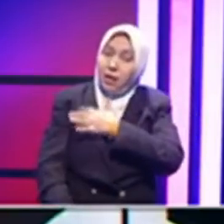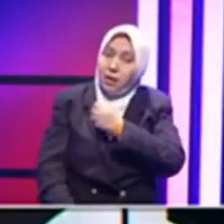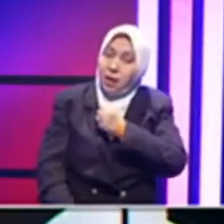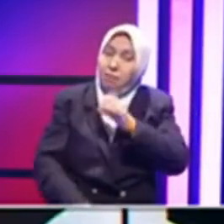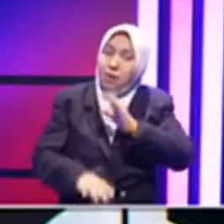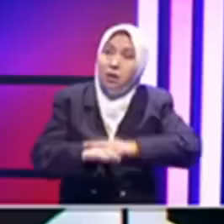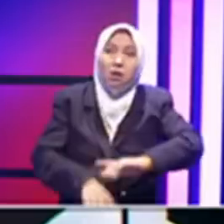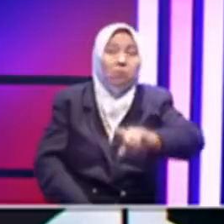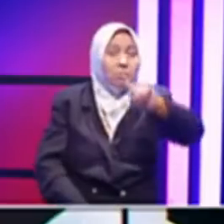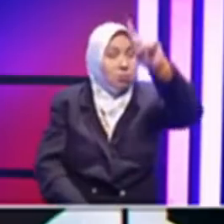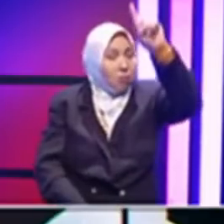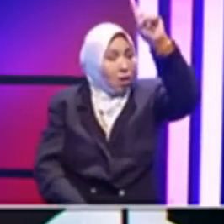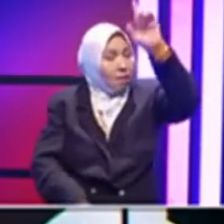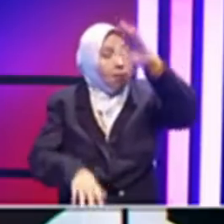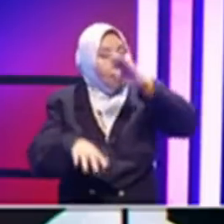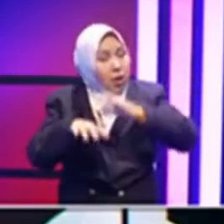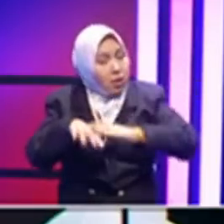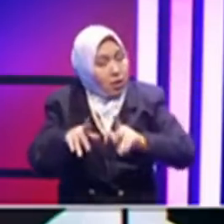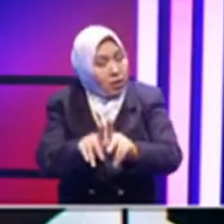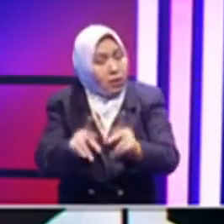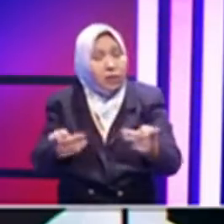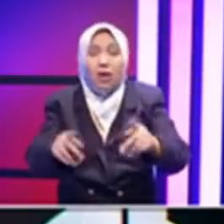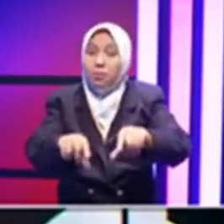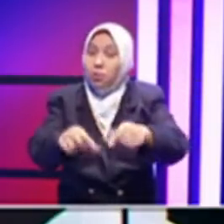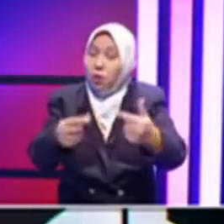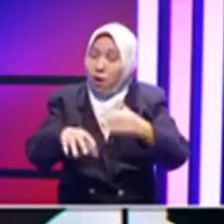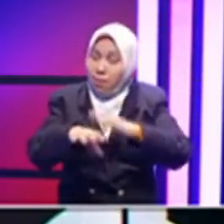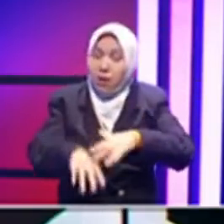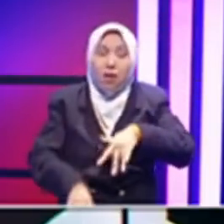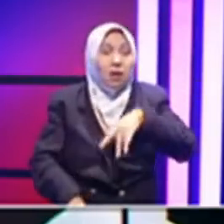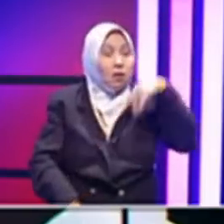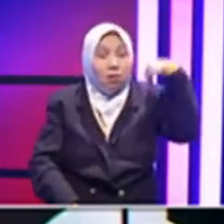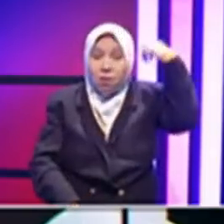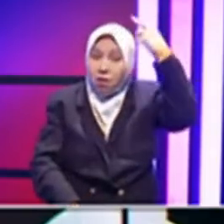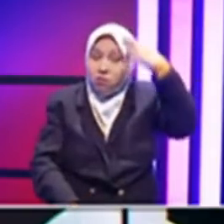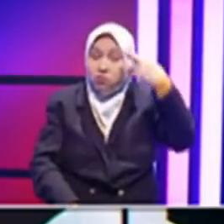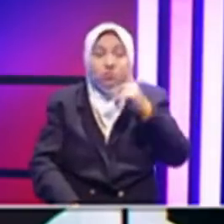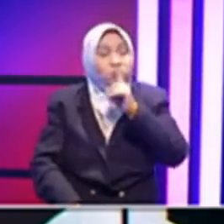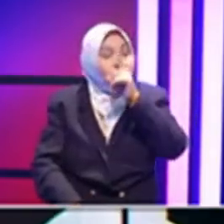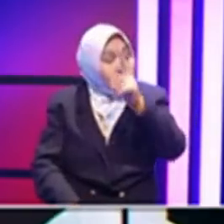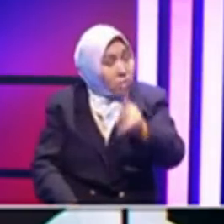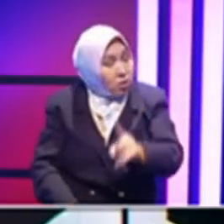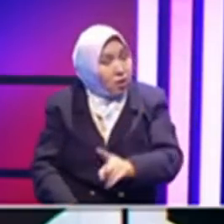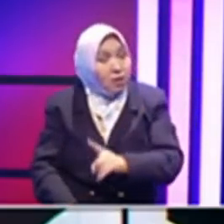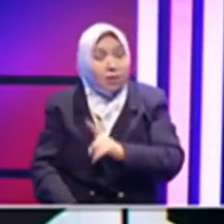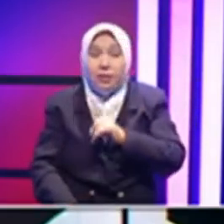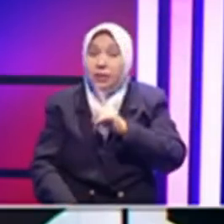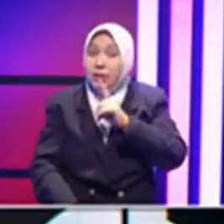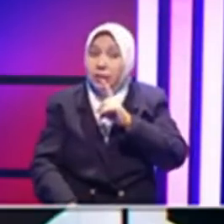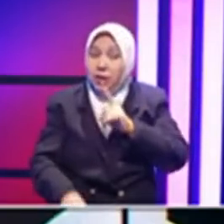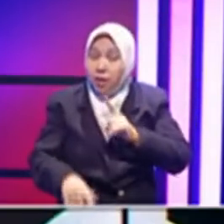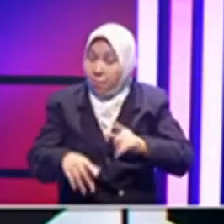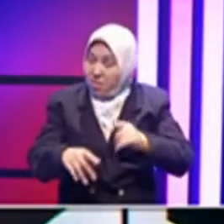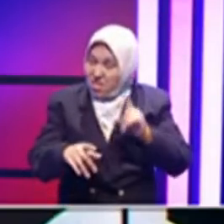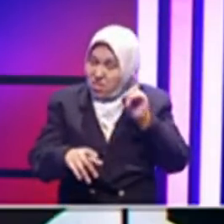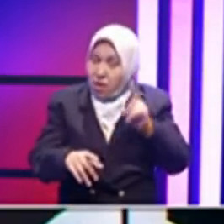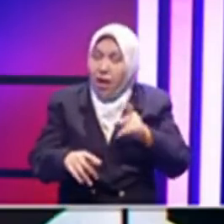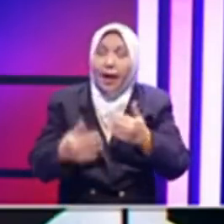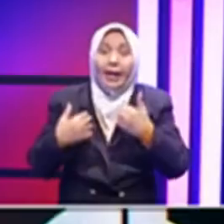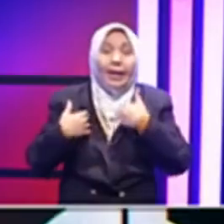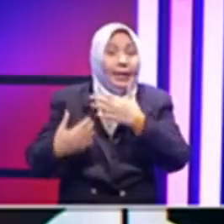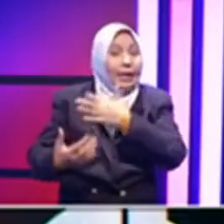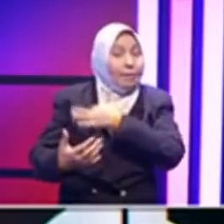pada Allah, kepada kitab Al-Quran, kepada Rasul ini, juga sudah pastinya tidak lari daripada keimanan kepada hari